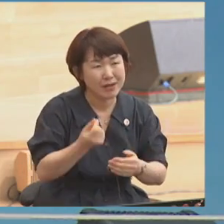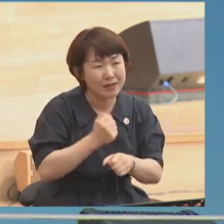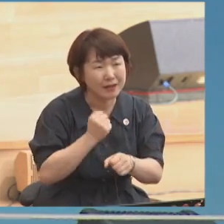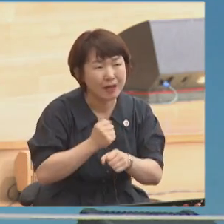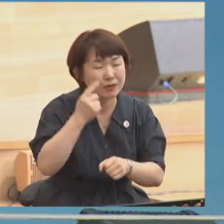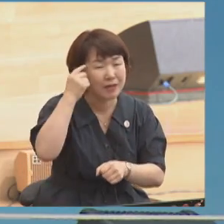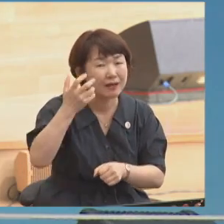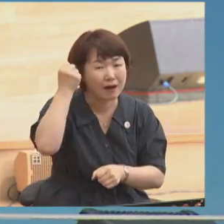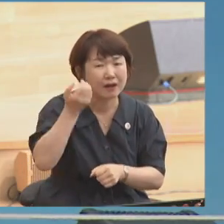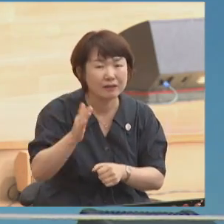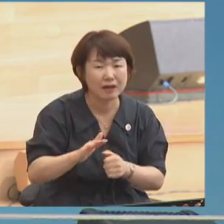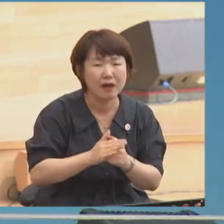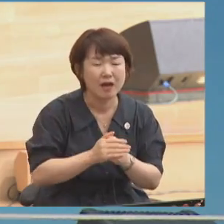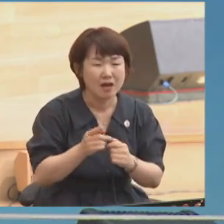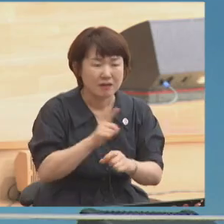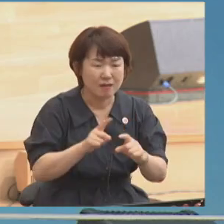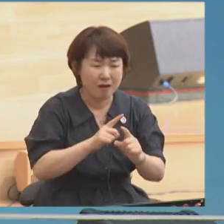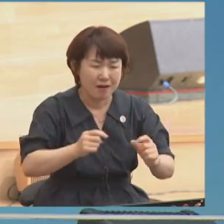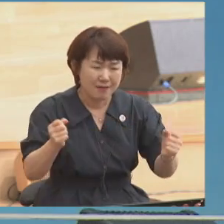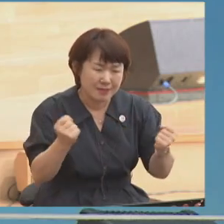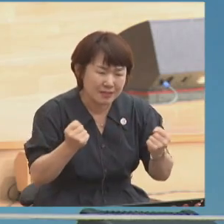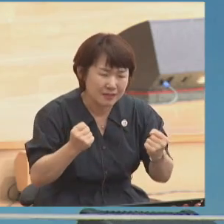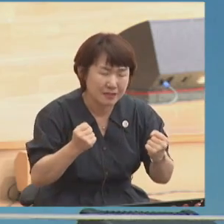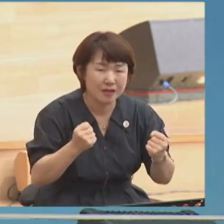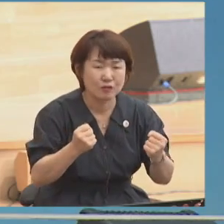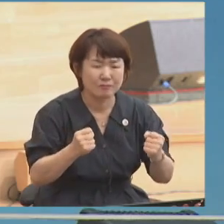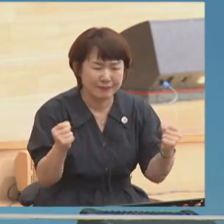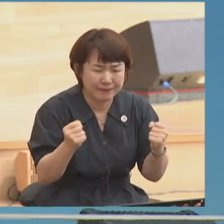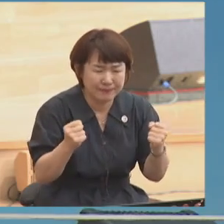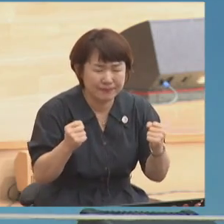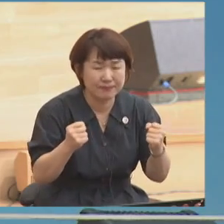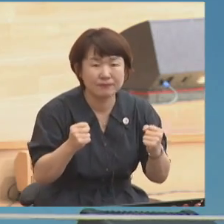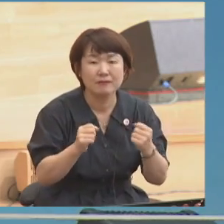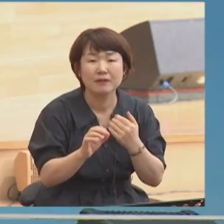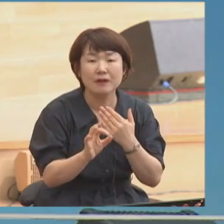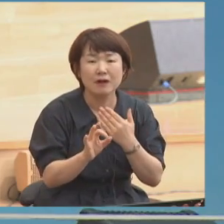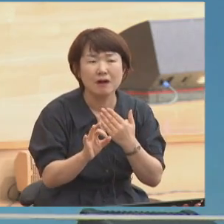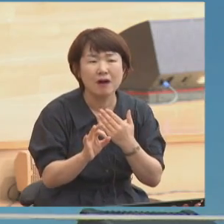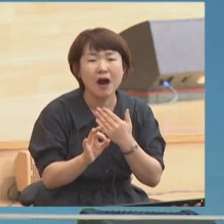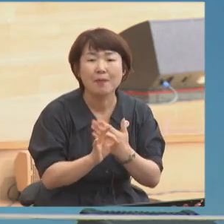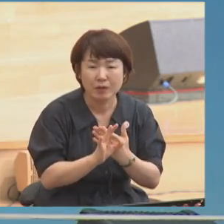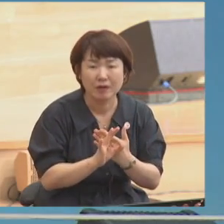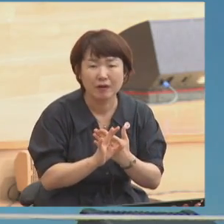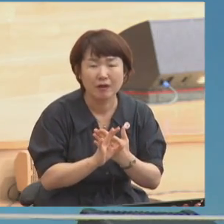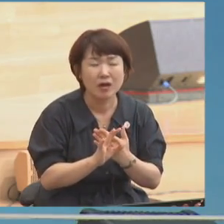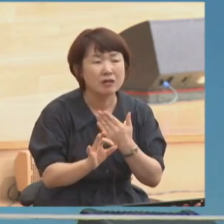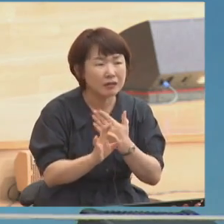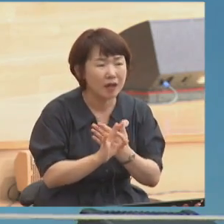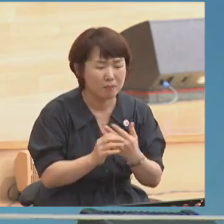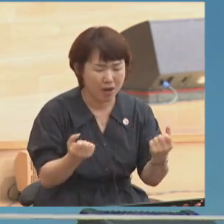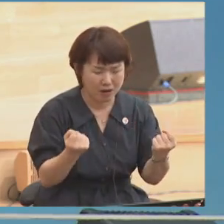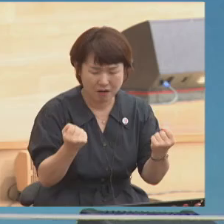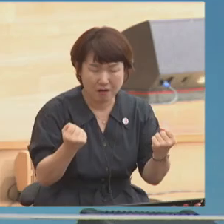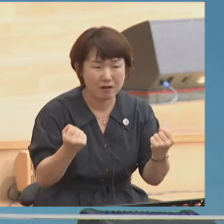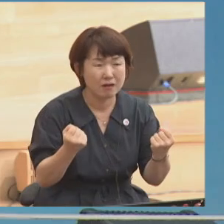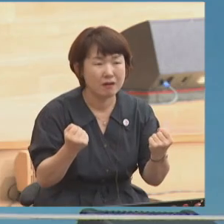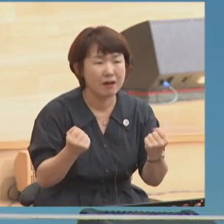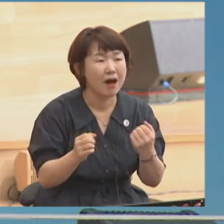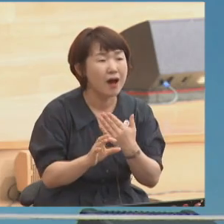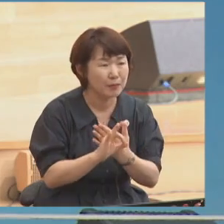해요. 근데 더욱 세게 쥐면서 몸까지 부르르 떨어요. 근데 여러분, 그렇게 주먹 쥔